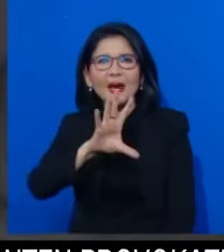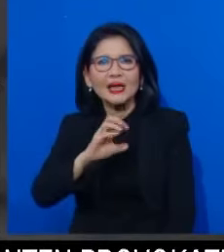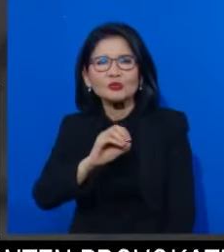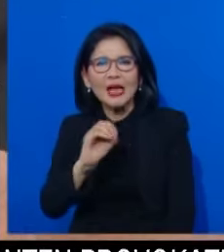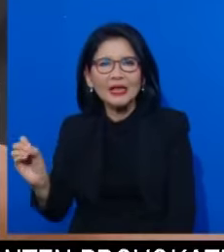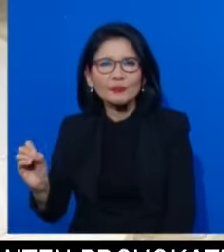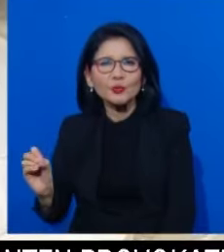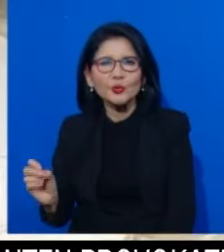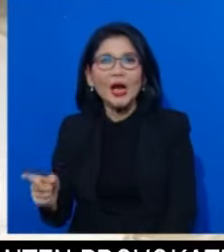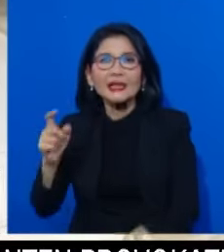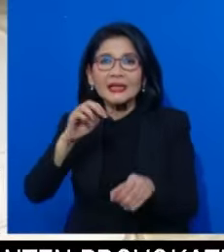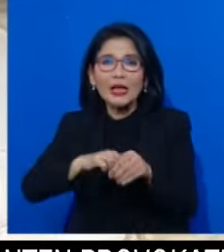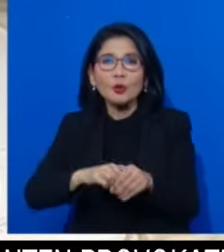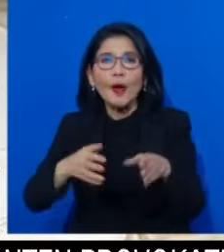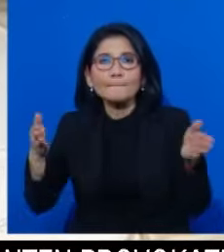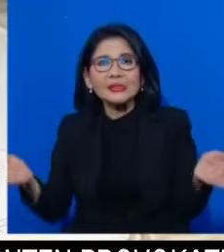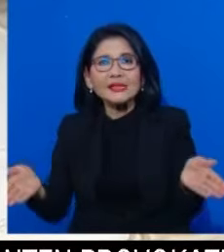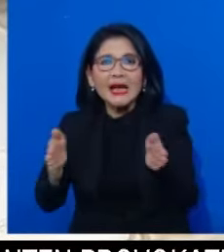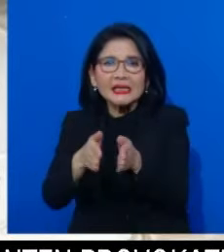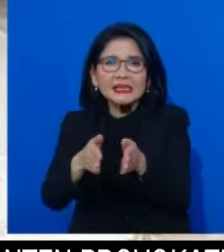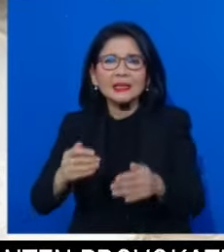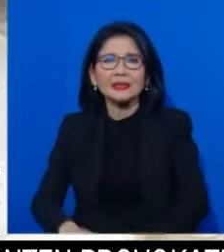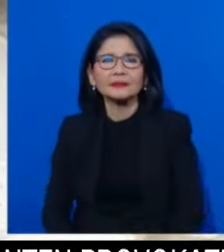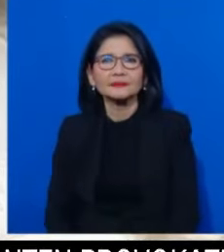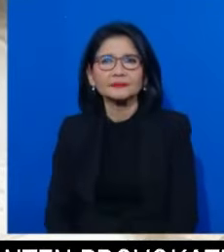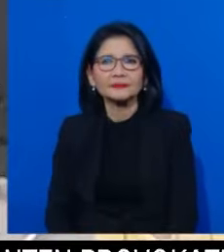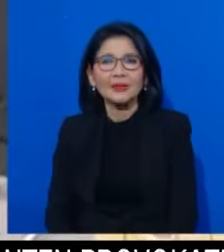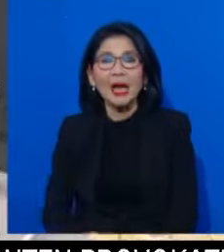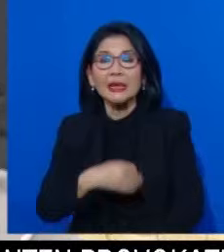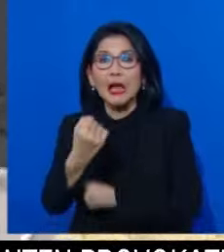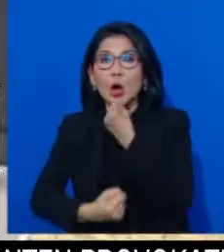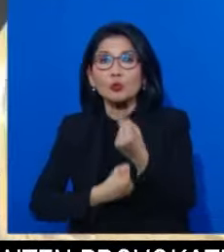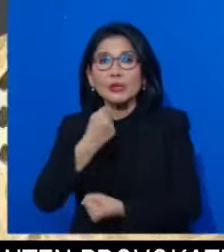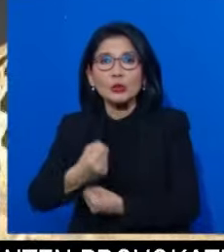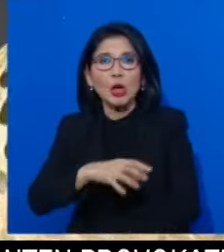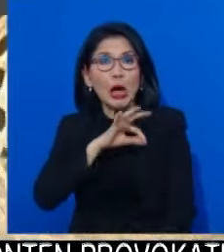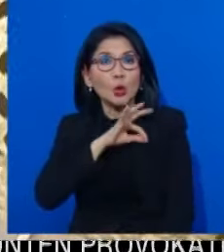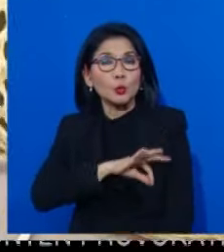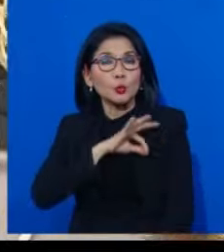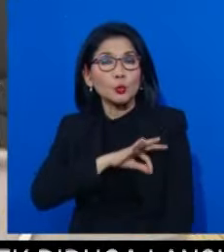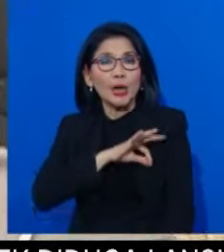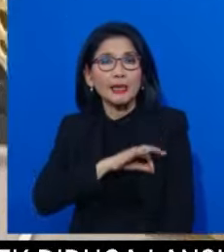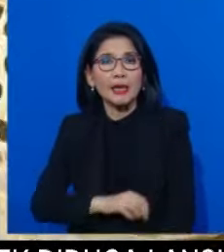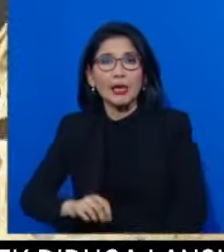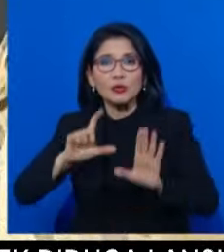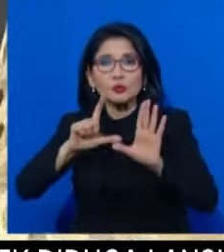Rp500.000 tergantung ukuran dan tingkat kerumitan. Dari usahanya tersebut, keuntungan yang diraup mencapai